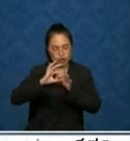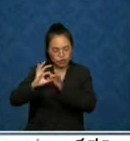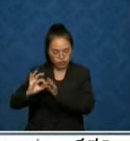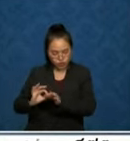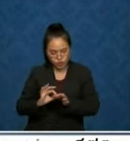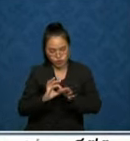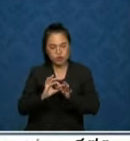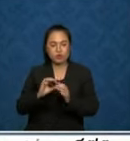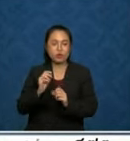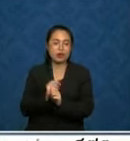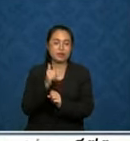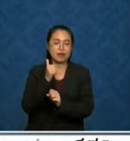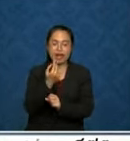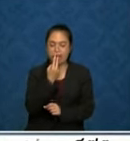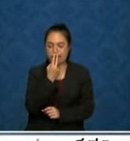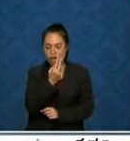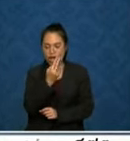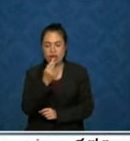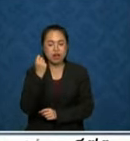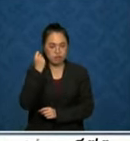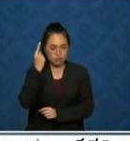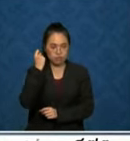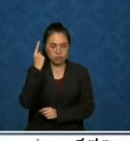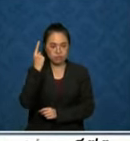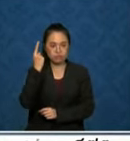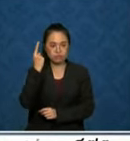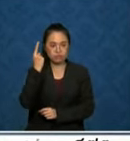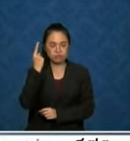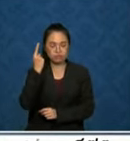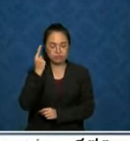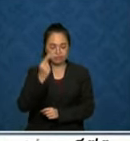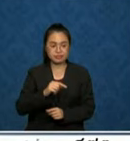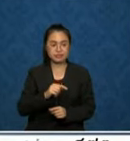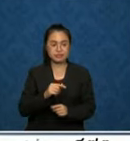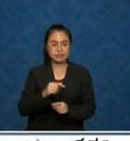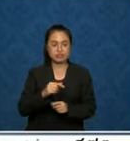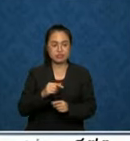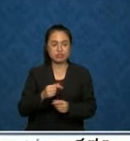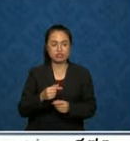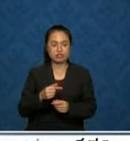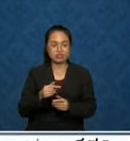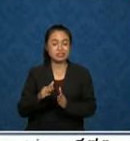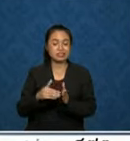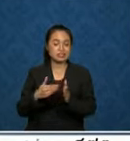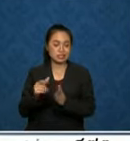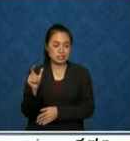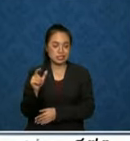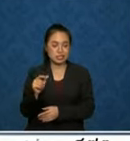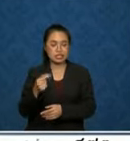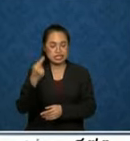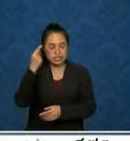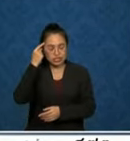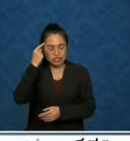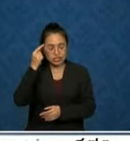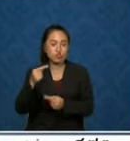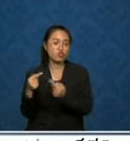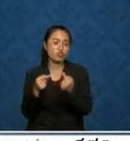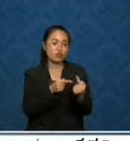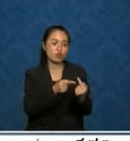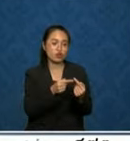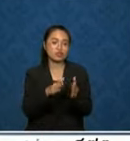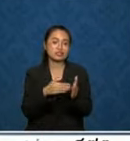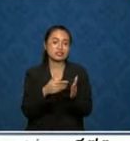และกันได้มองเห็นทั้งภาพรวมแล้วก็รายละเอียดจากนั้นก็สามารถที่จะแยกแยะหาความสัมพันธ์และเชื่อมโยงเหตุผลกัน